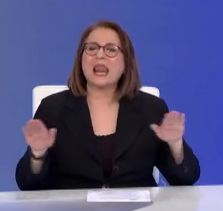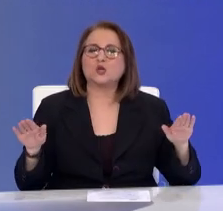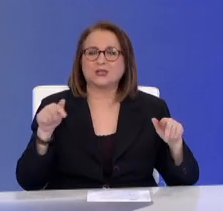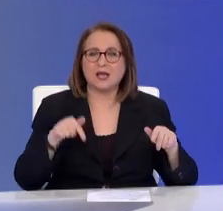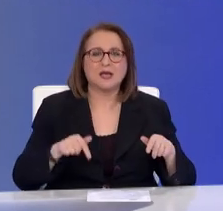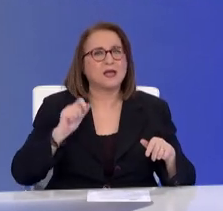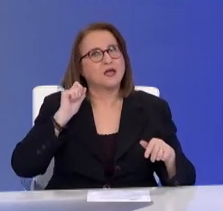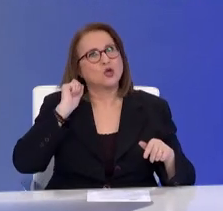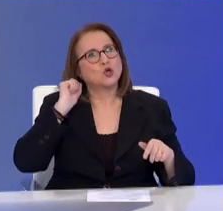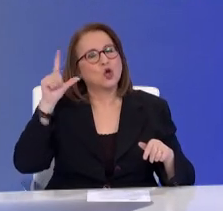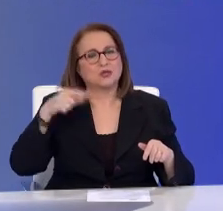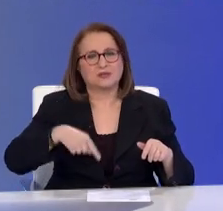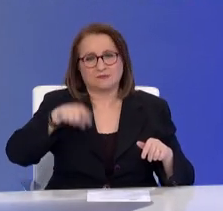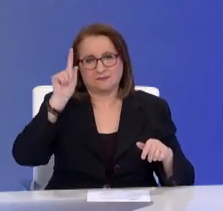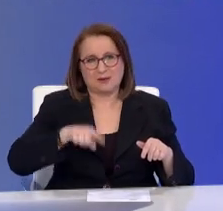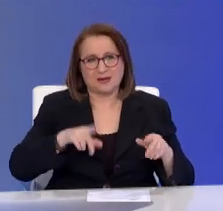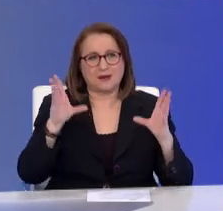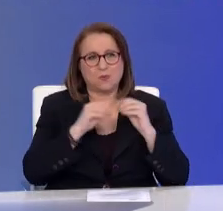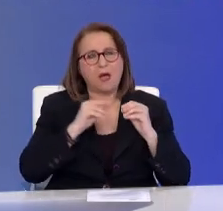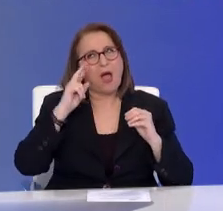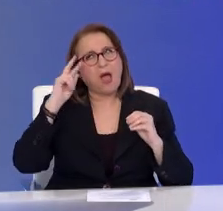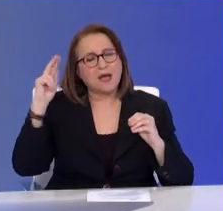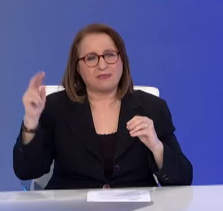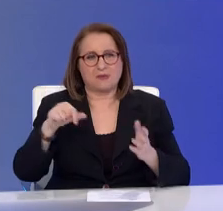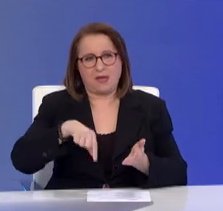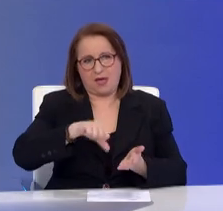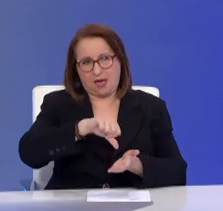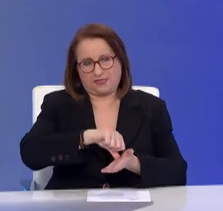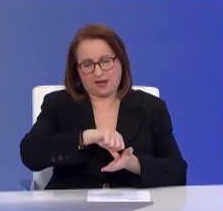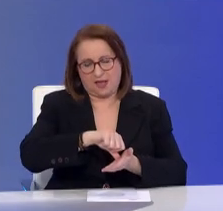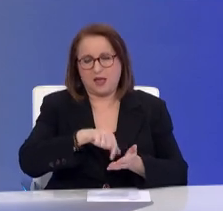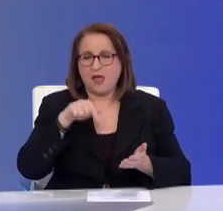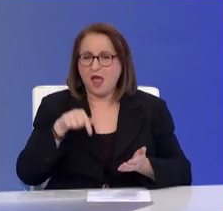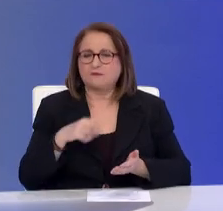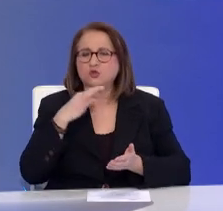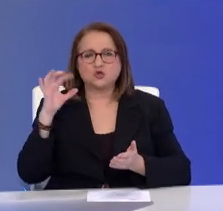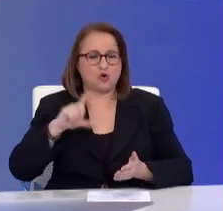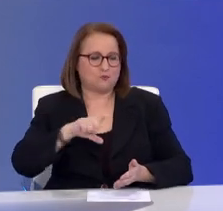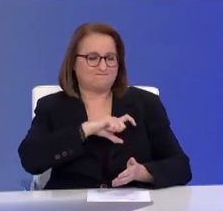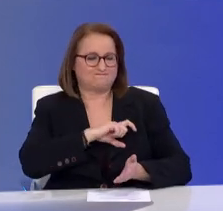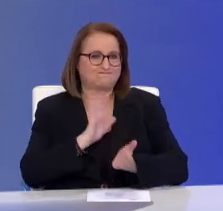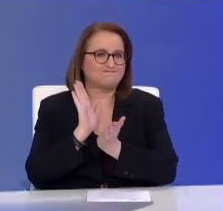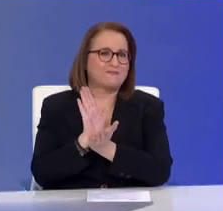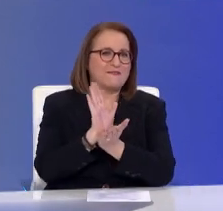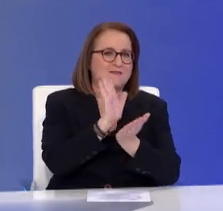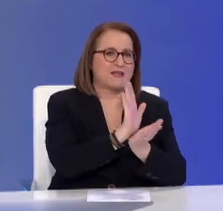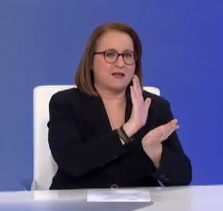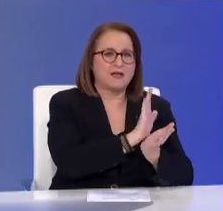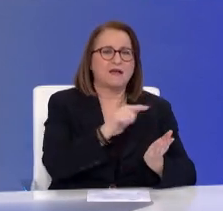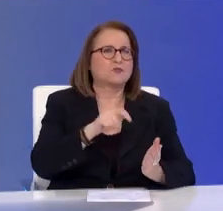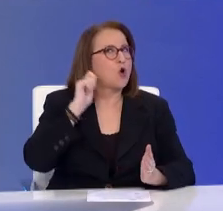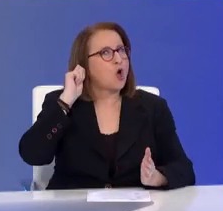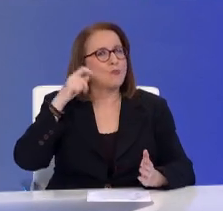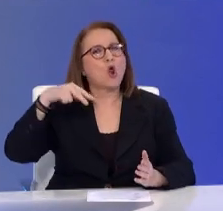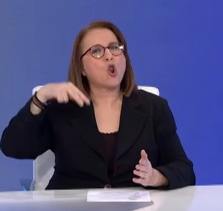πανηγυρική συνεδρία της Ακαδημίας Αθηνών για την απονομή του Διεθνούς Βραβείου Φιλελληνισμού Lord Byron για